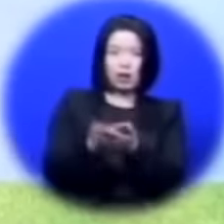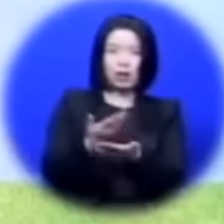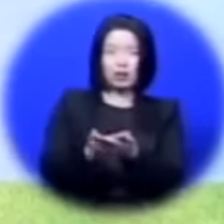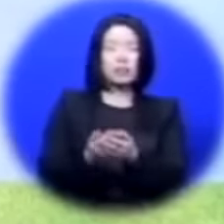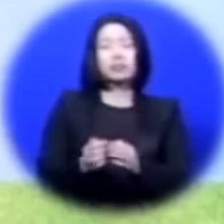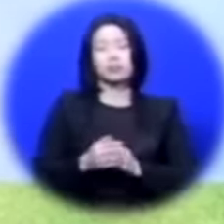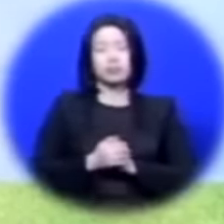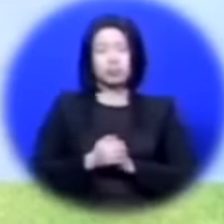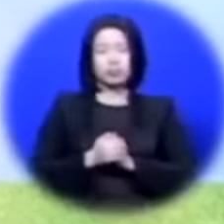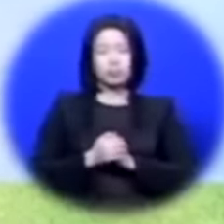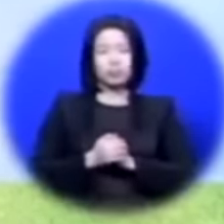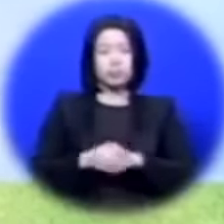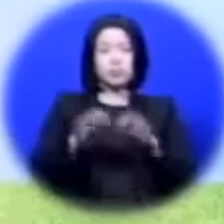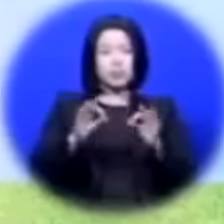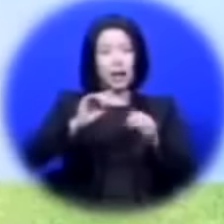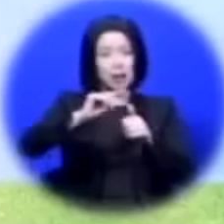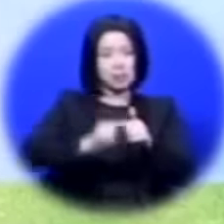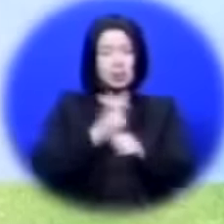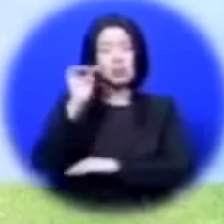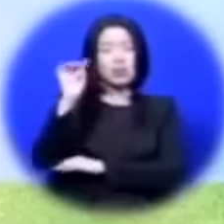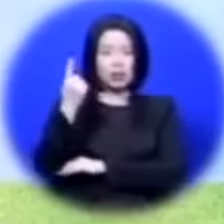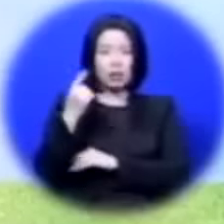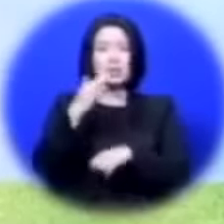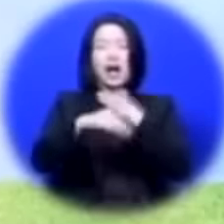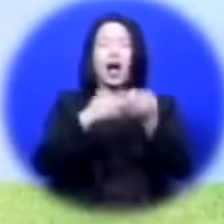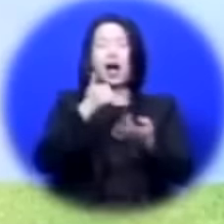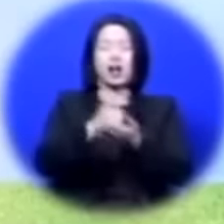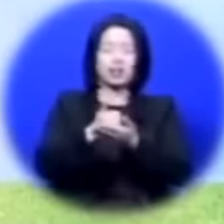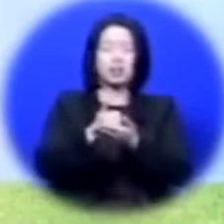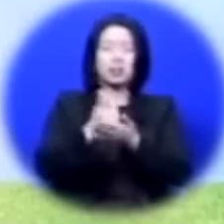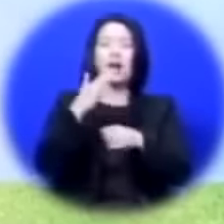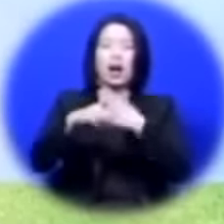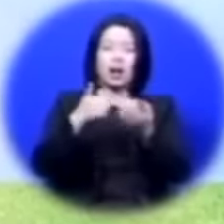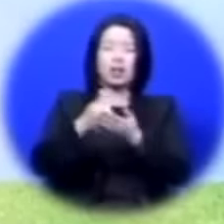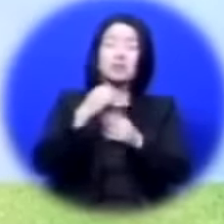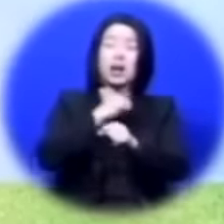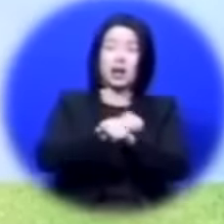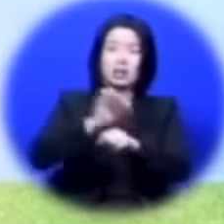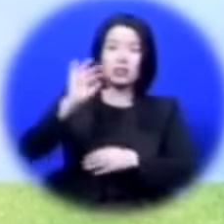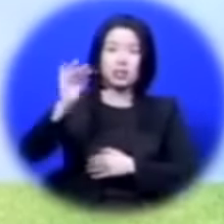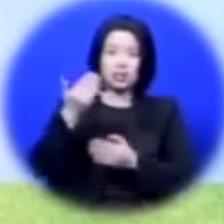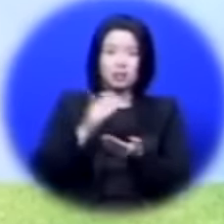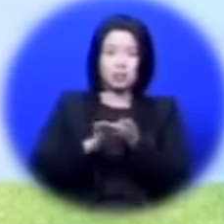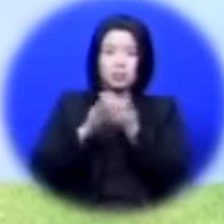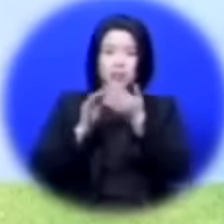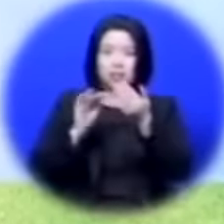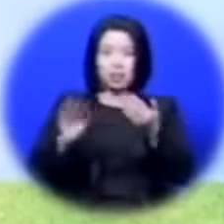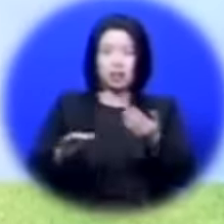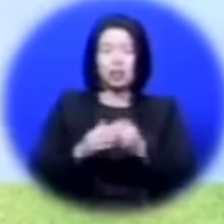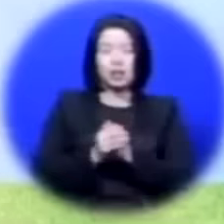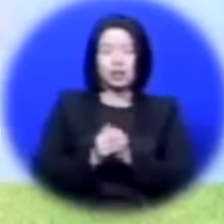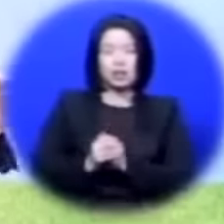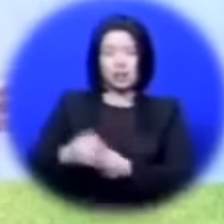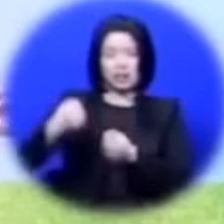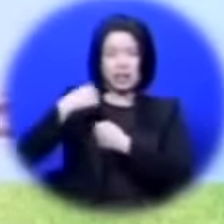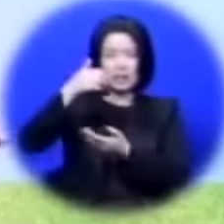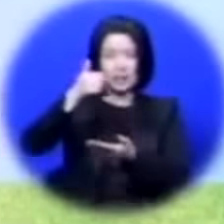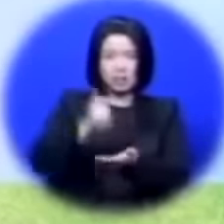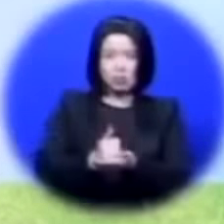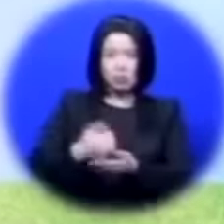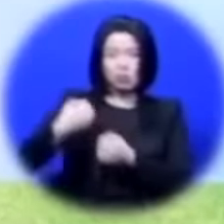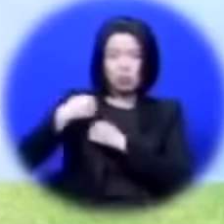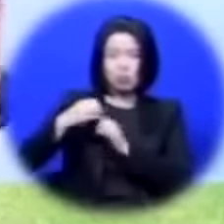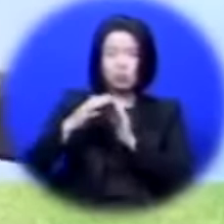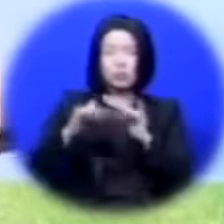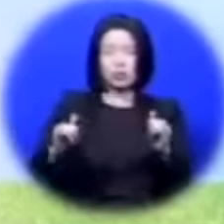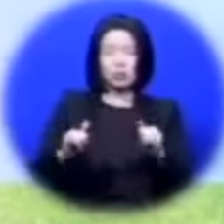주십시오 이제 비로소 다윗이 하나님 하나님이 하셔야 합니다 장수들도 군사들도